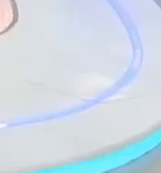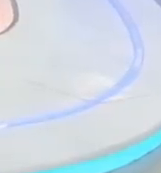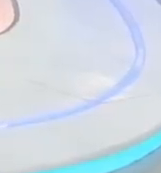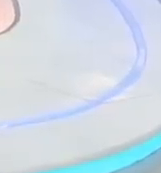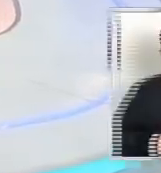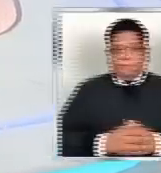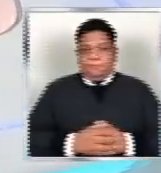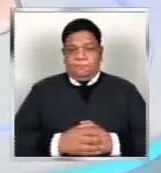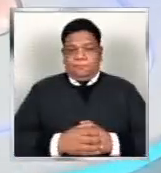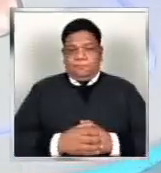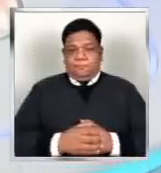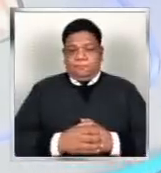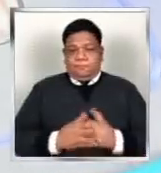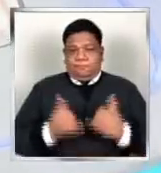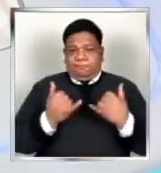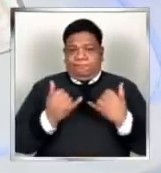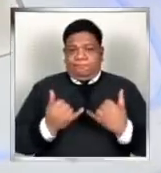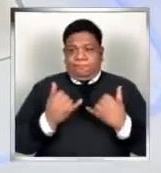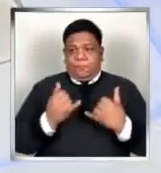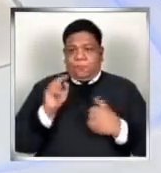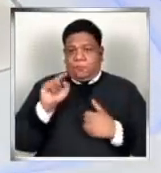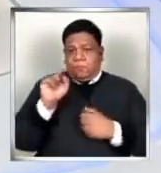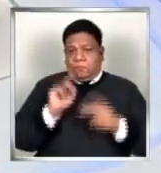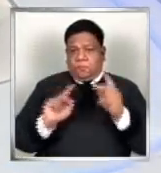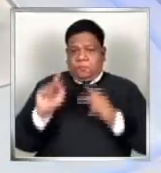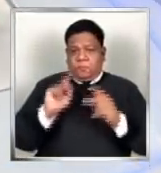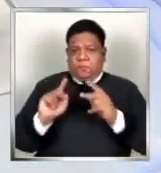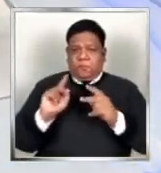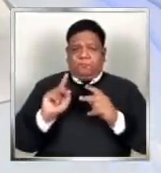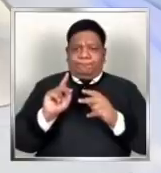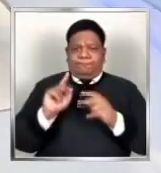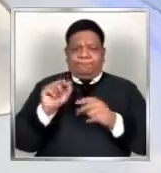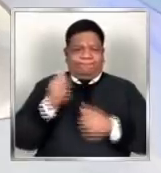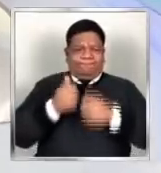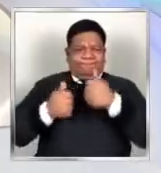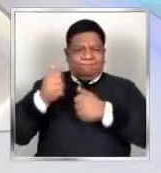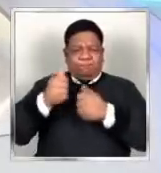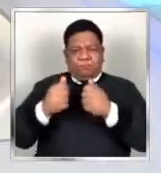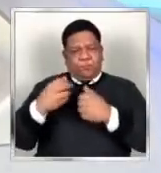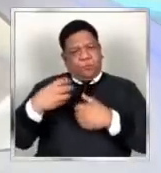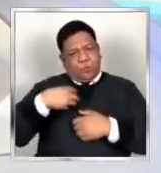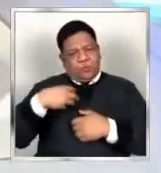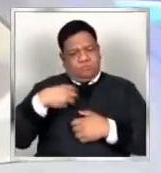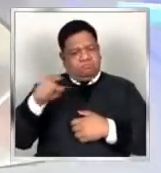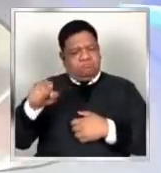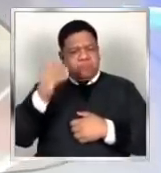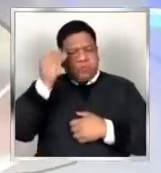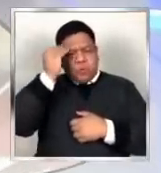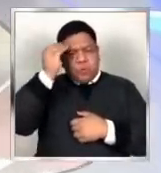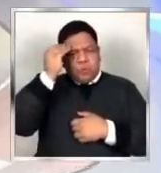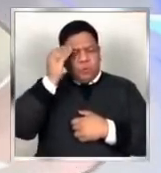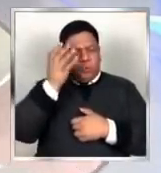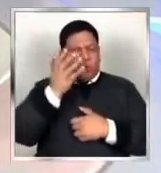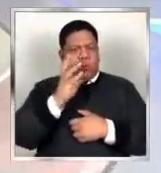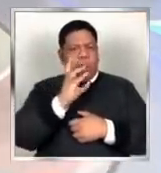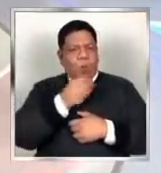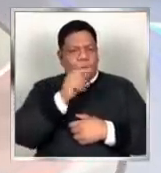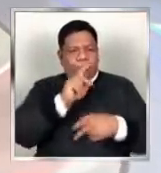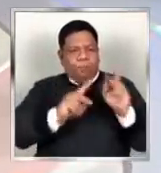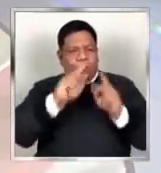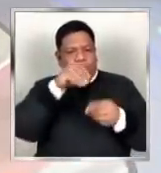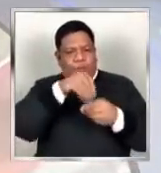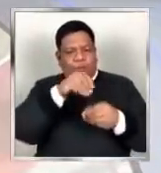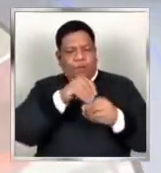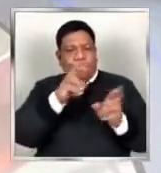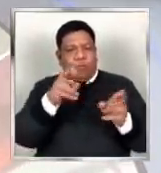Ngayong tukoy na ng mga awtoridad yung mga nasa room 2207 ng hotel kung saan natagpuang ang patay si Christine Dacera. Kailangan